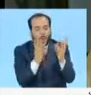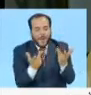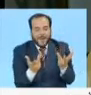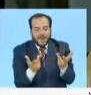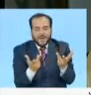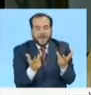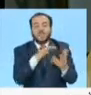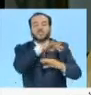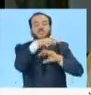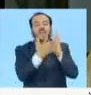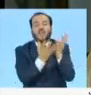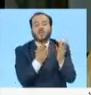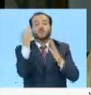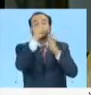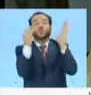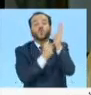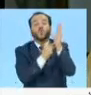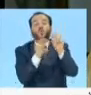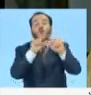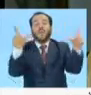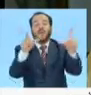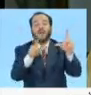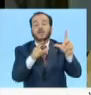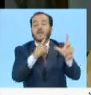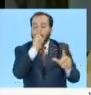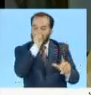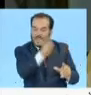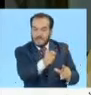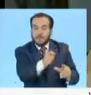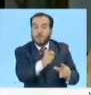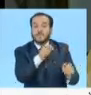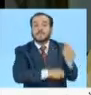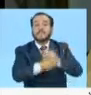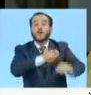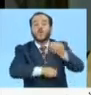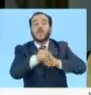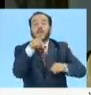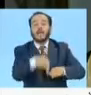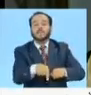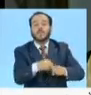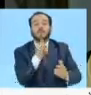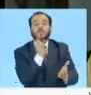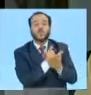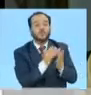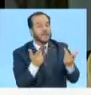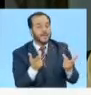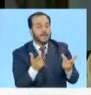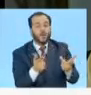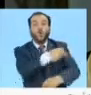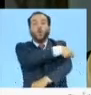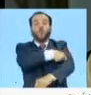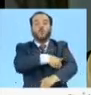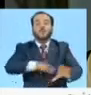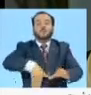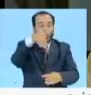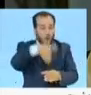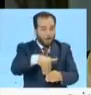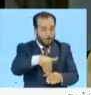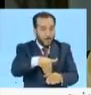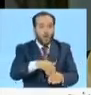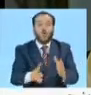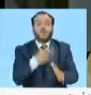الأمر؟ هي نصوص دستورية ملزمة ومنفذة يتمسك بها أعضاء مجلس